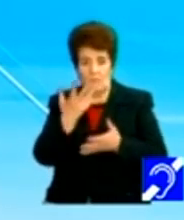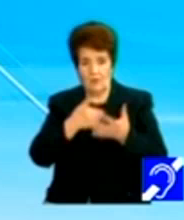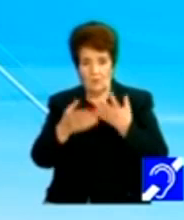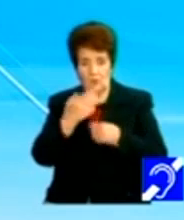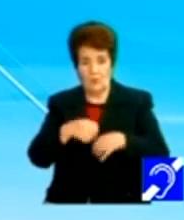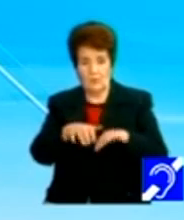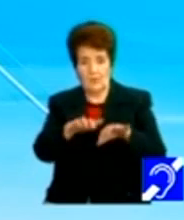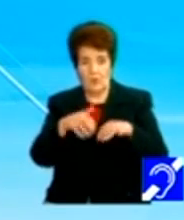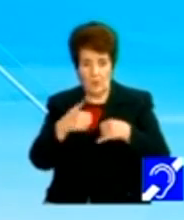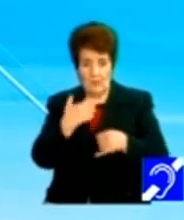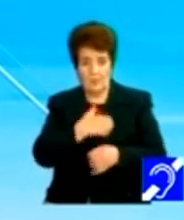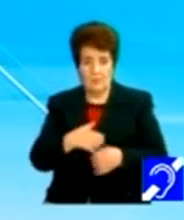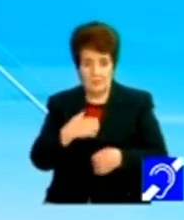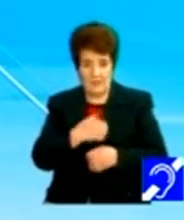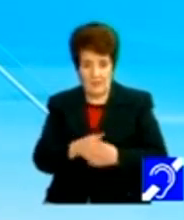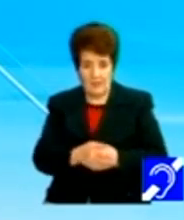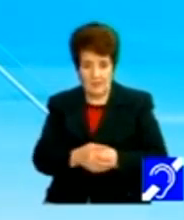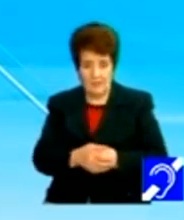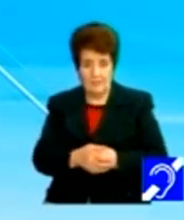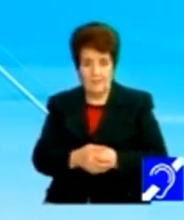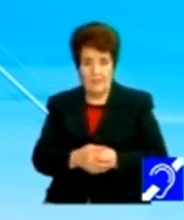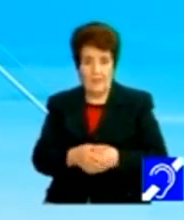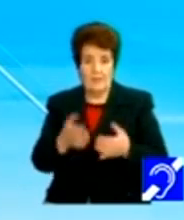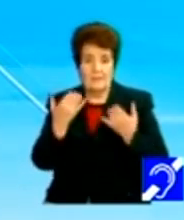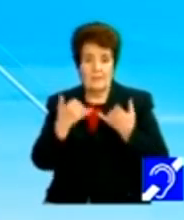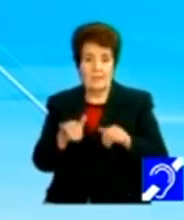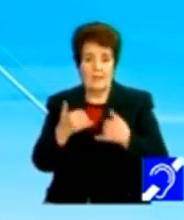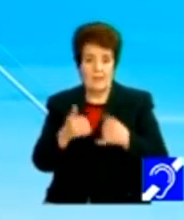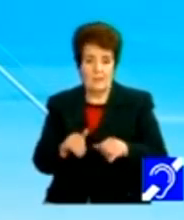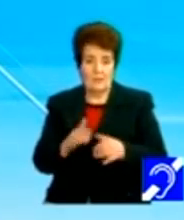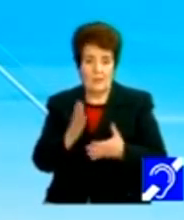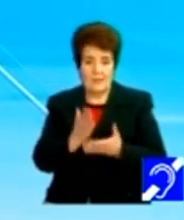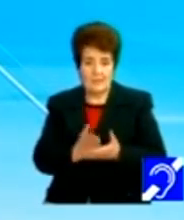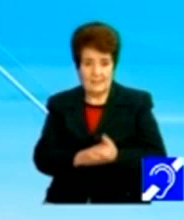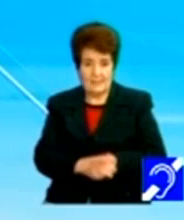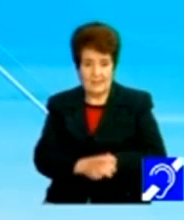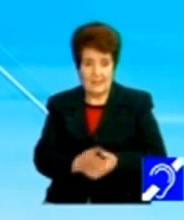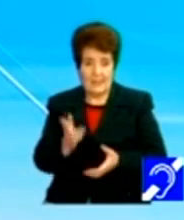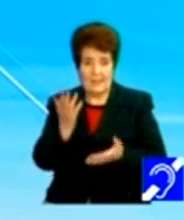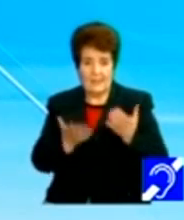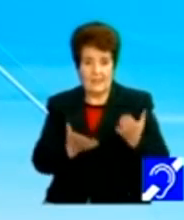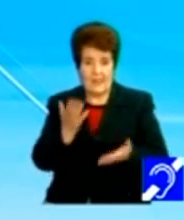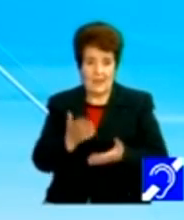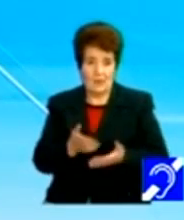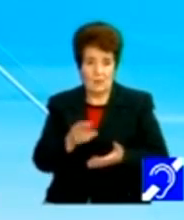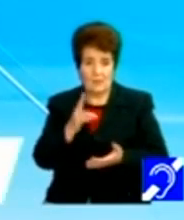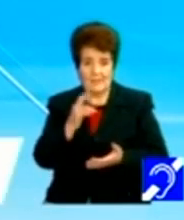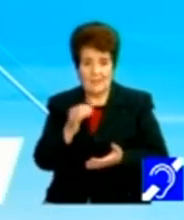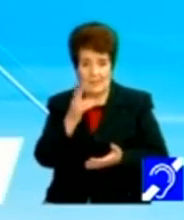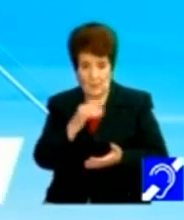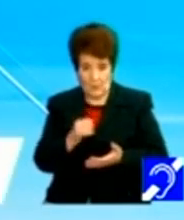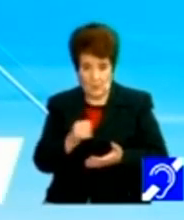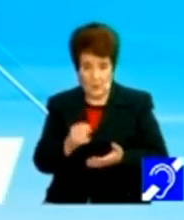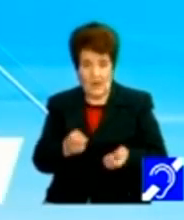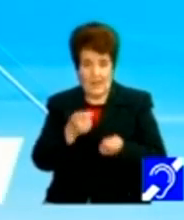urmă, dând mită alegătorilor, este straniu și circumspect. Dacă domnului Țicu i-ar fi deschis